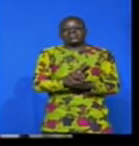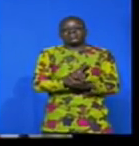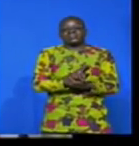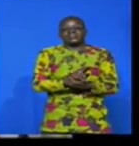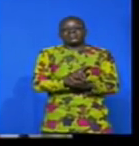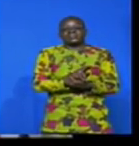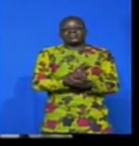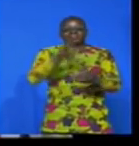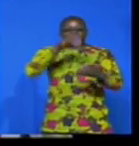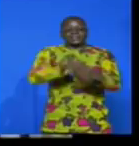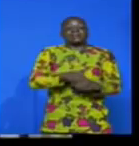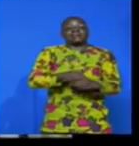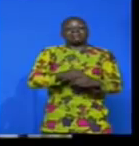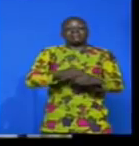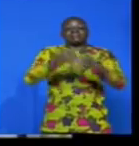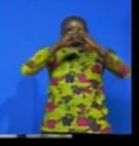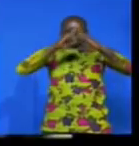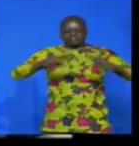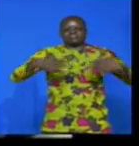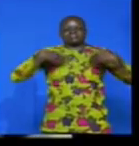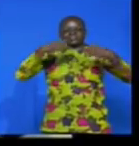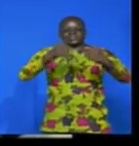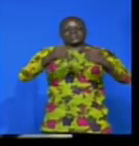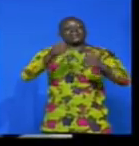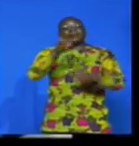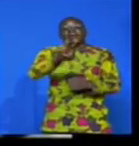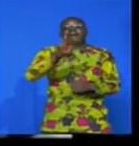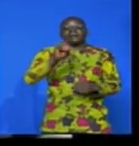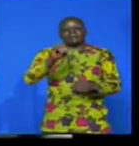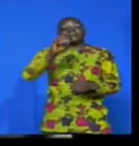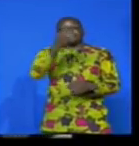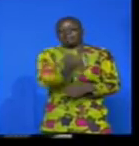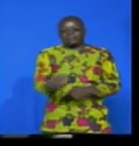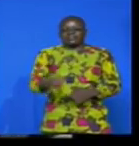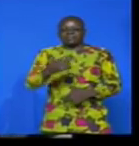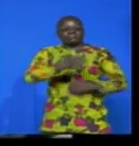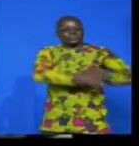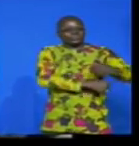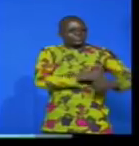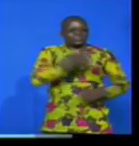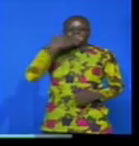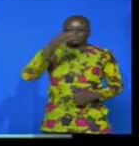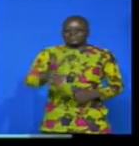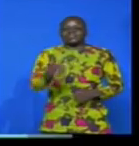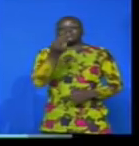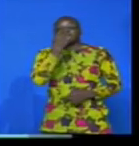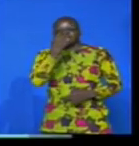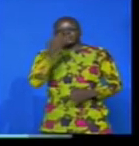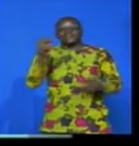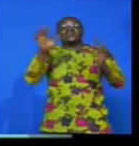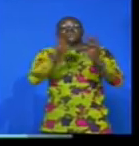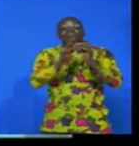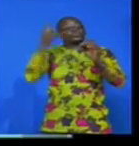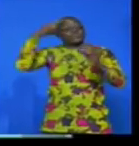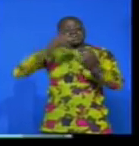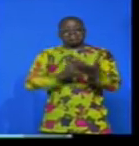Dans le district sanitaire de Sindou, environ 40 enfants sur 100 souffrent de malnutrition chronique. C'est la zone la plus touchée par le phénomène dans la